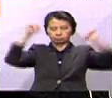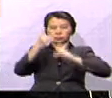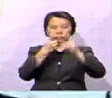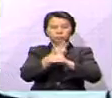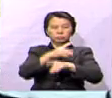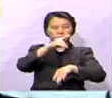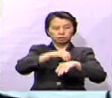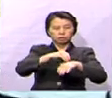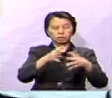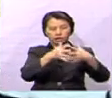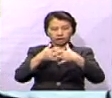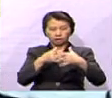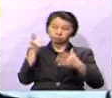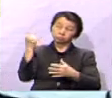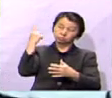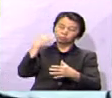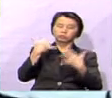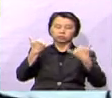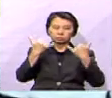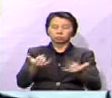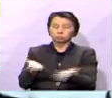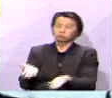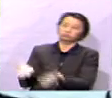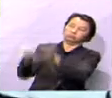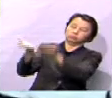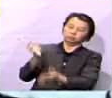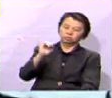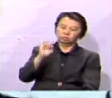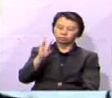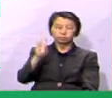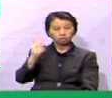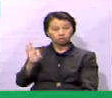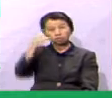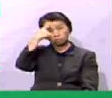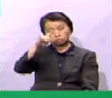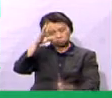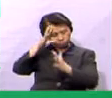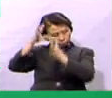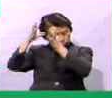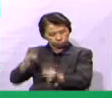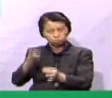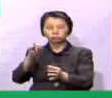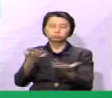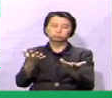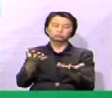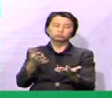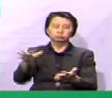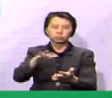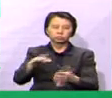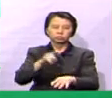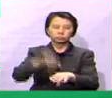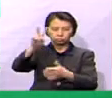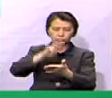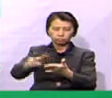Amerika Syarikat baru-baru ini dan kini terserah kepada iwf untuk memutuskan keputusan kira-kira